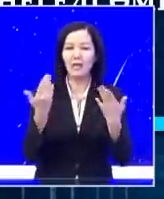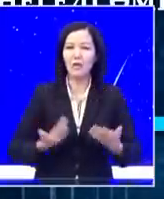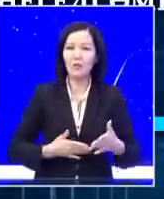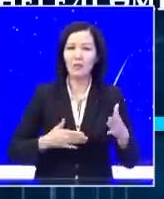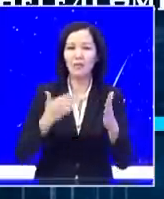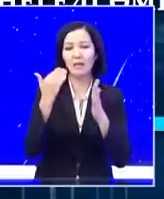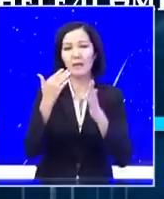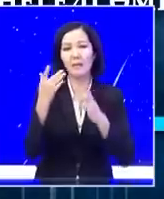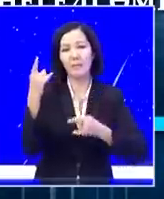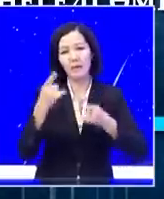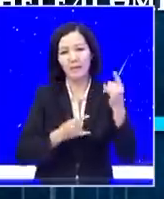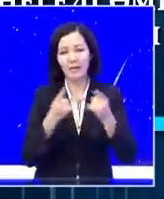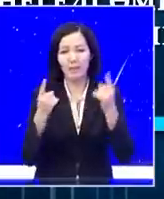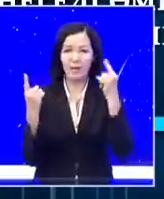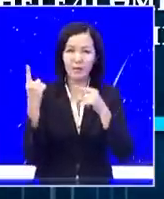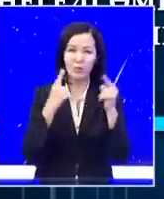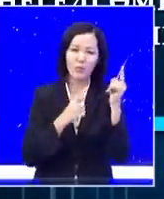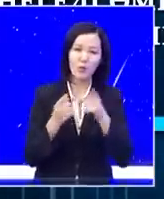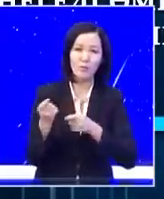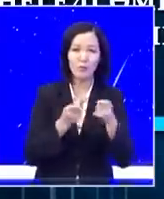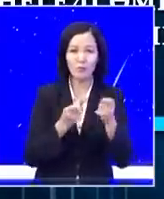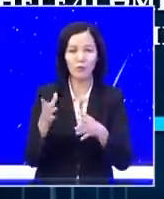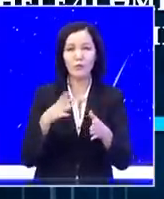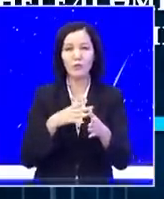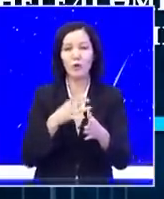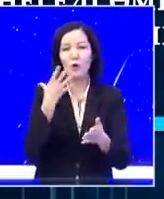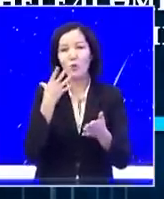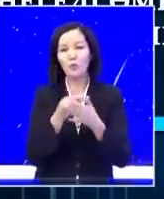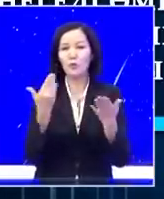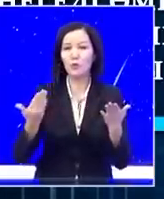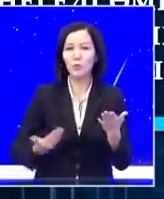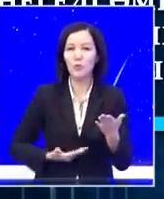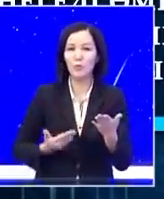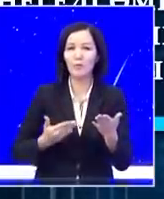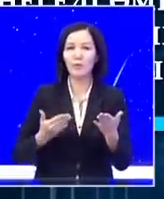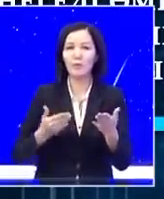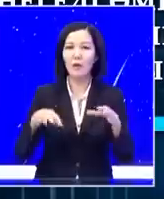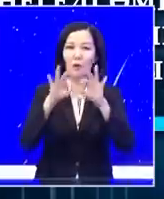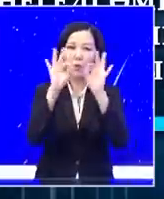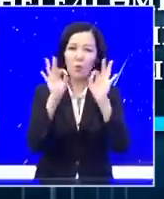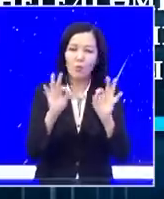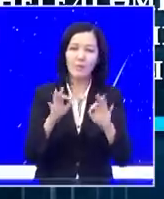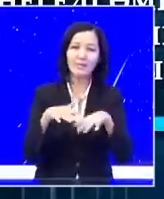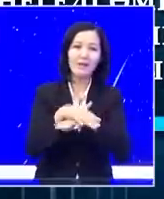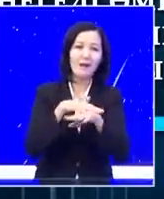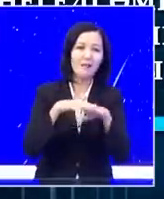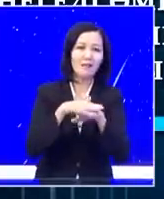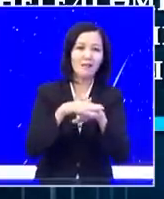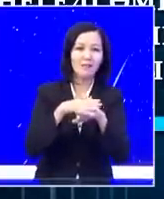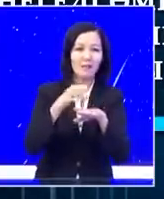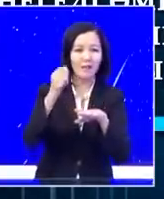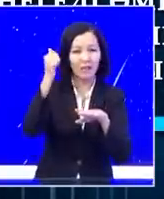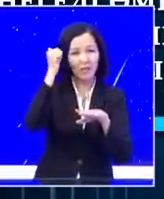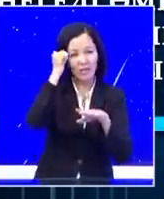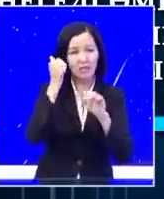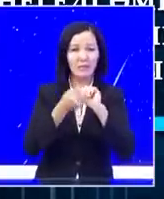бағдарламалардың дүниеге келуіне септігін тигізді. Оның өнегелі өмірі мен жарқын бейнесі жұртшылық жадында әрдайым